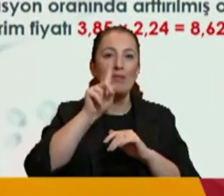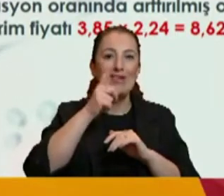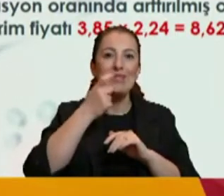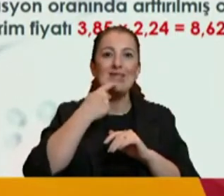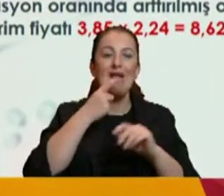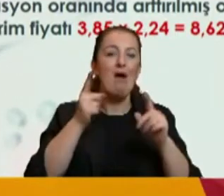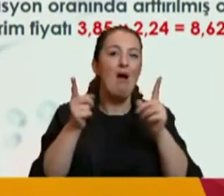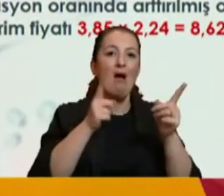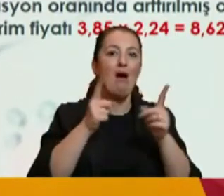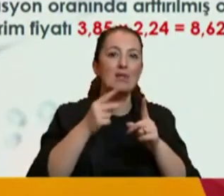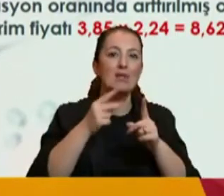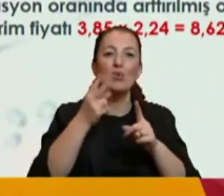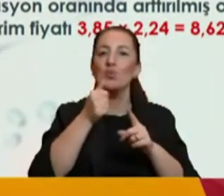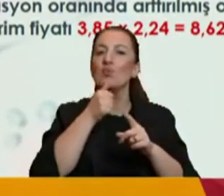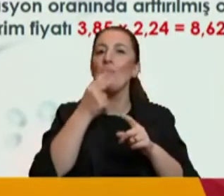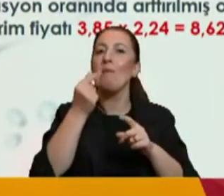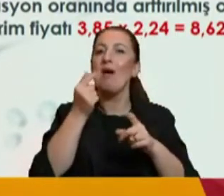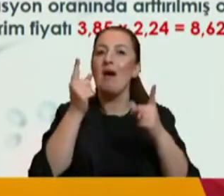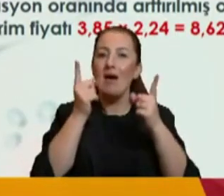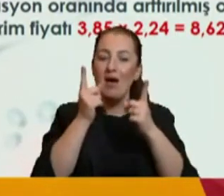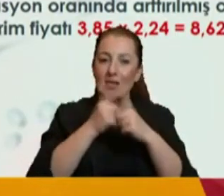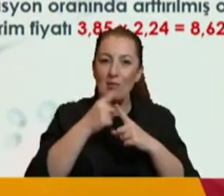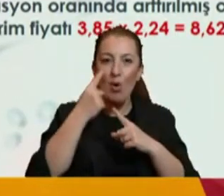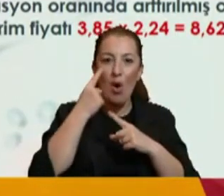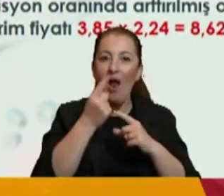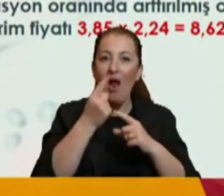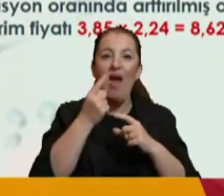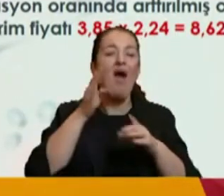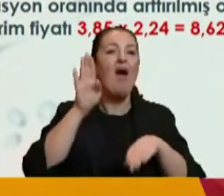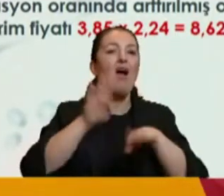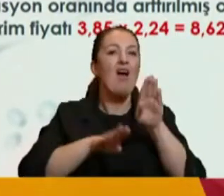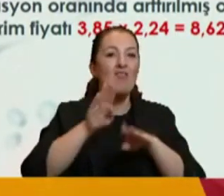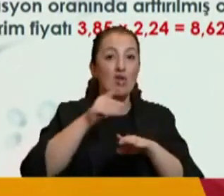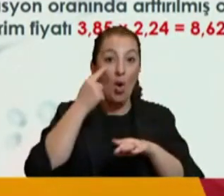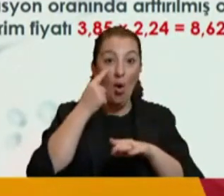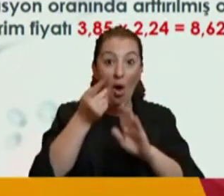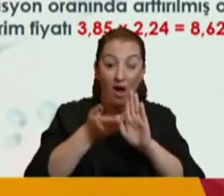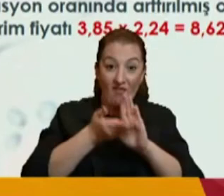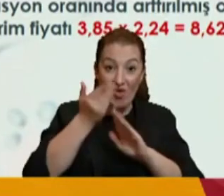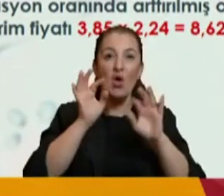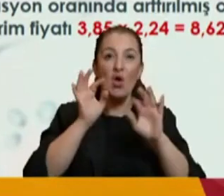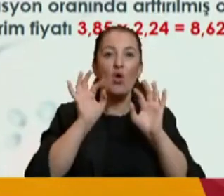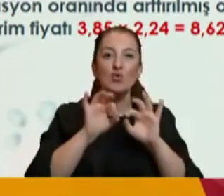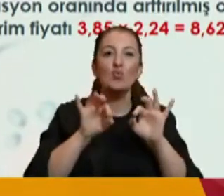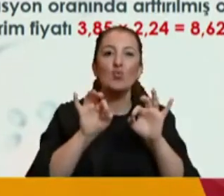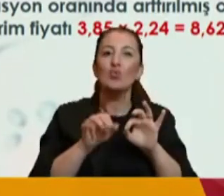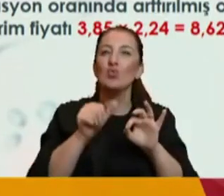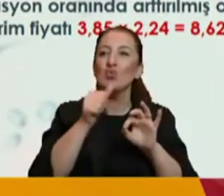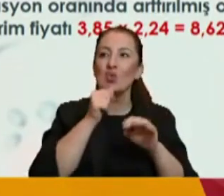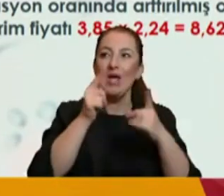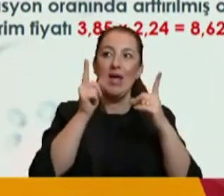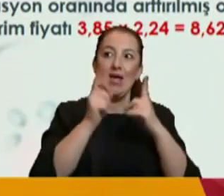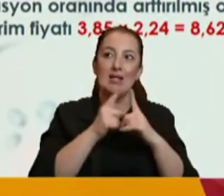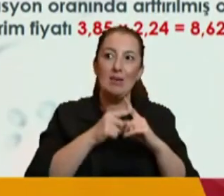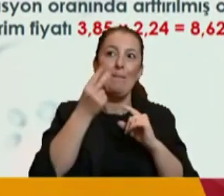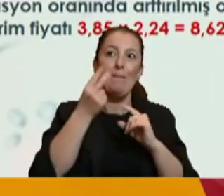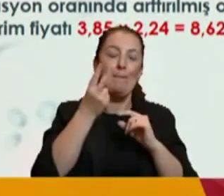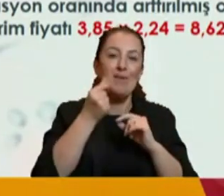yılları arasında su fiyatları enflasyon oranında artırmış olsaydı bugün su birim fiyatı